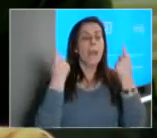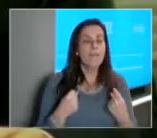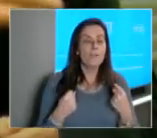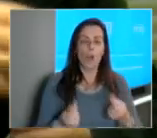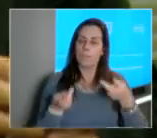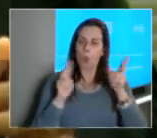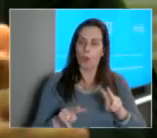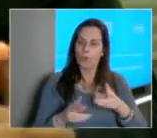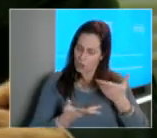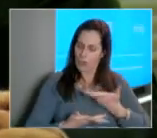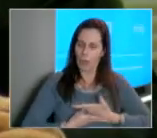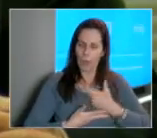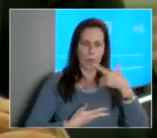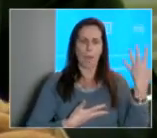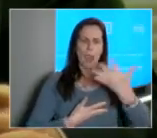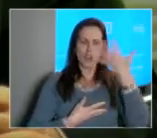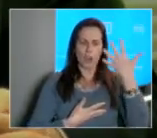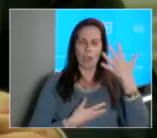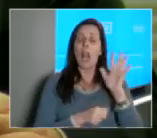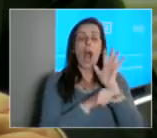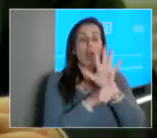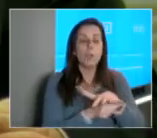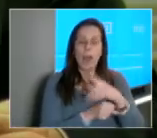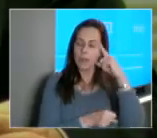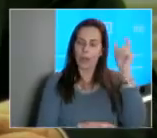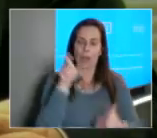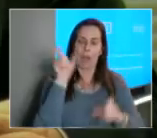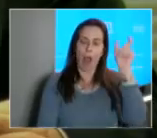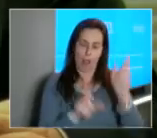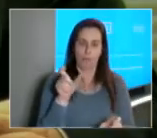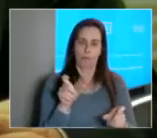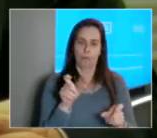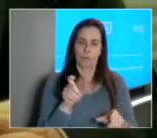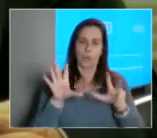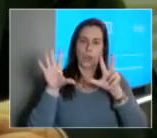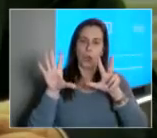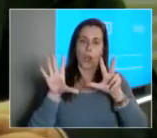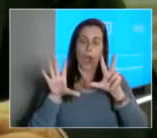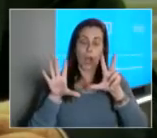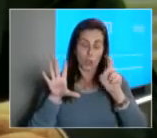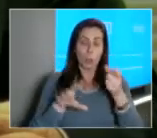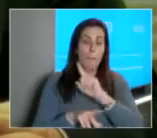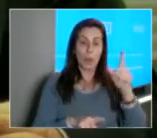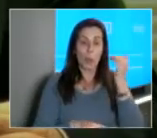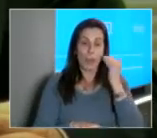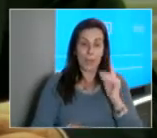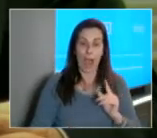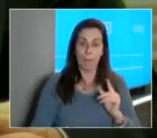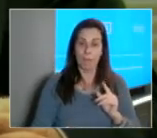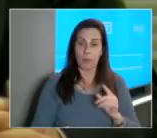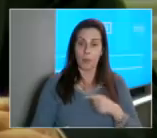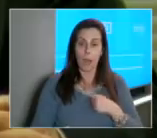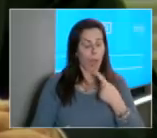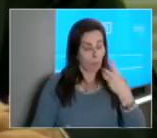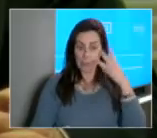מהיכולת שרכשתי במהלך עשרות שנים להשפיע על דעת הקהל, על 80-100 מיליון אמריקנים. אני